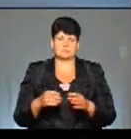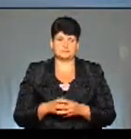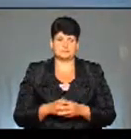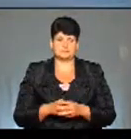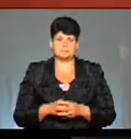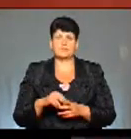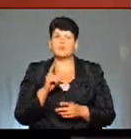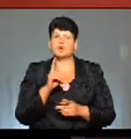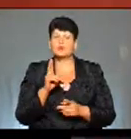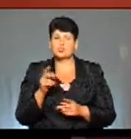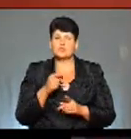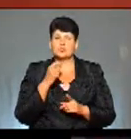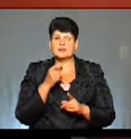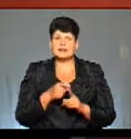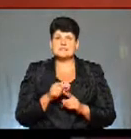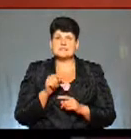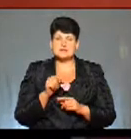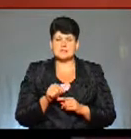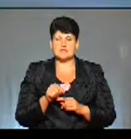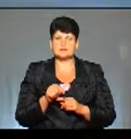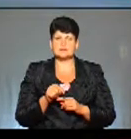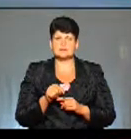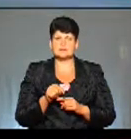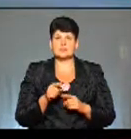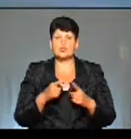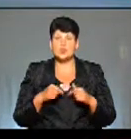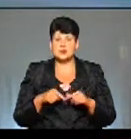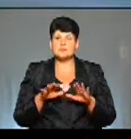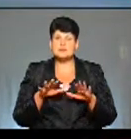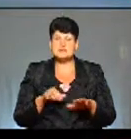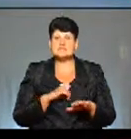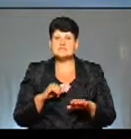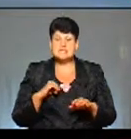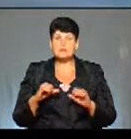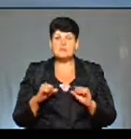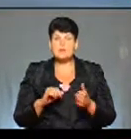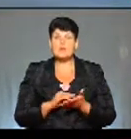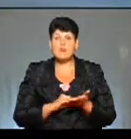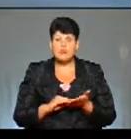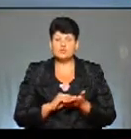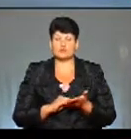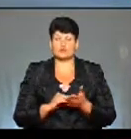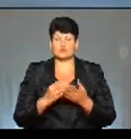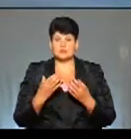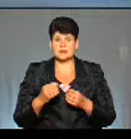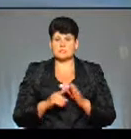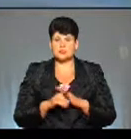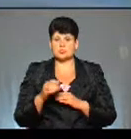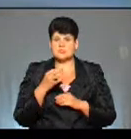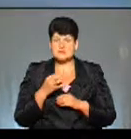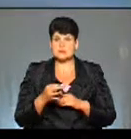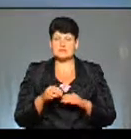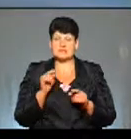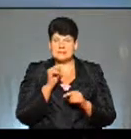Хто відповідальний за те, щоб органи адаптувати? Органи місцевого самоврядування, повторюсь, як я вже сказала спочатку, на